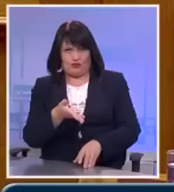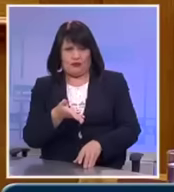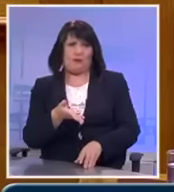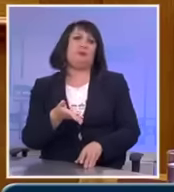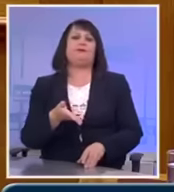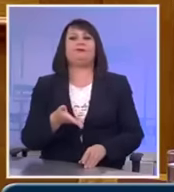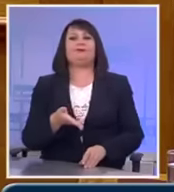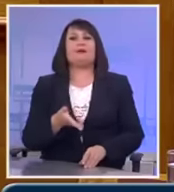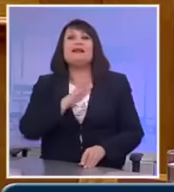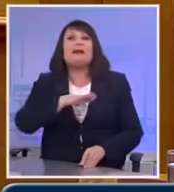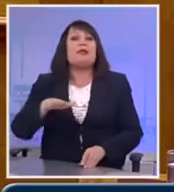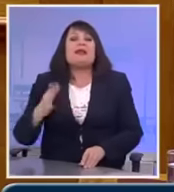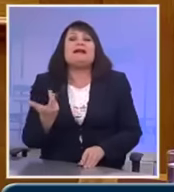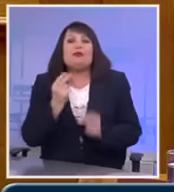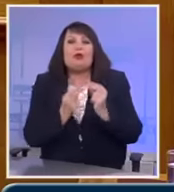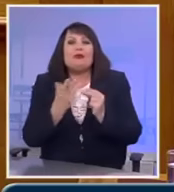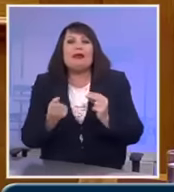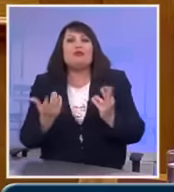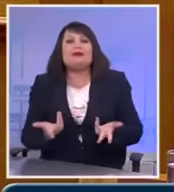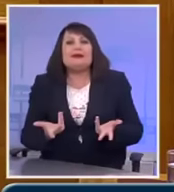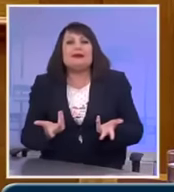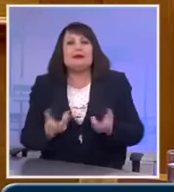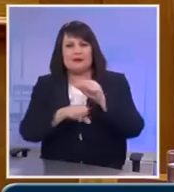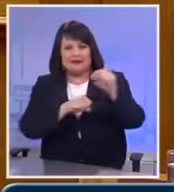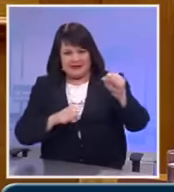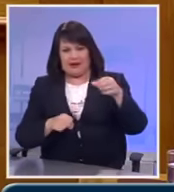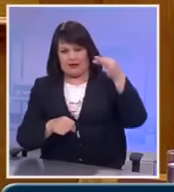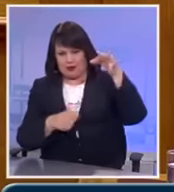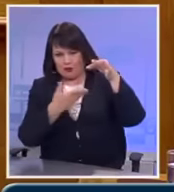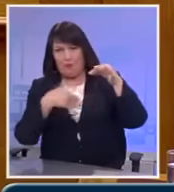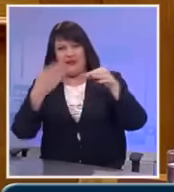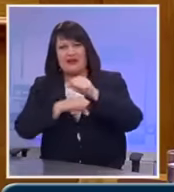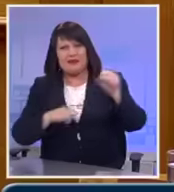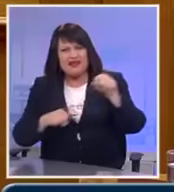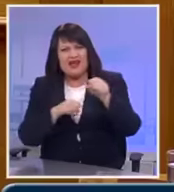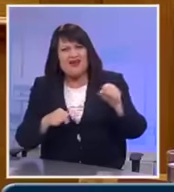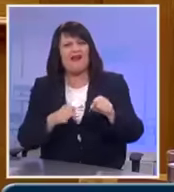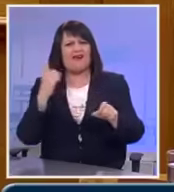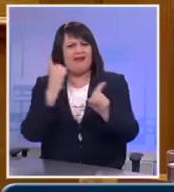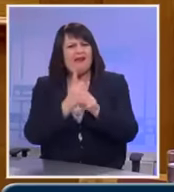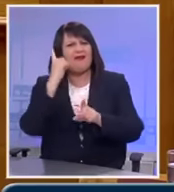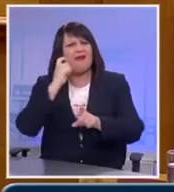πρόβλημα και όχι ότι τα παιδιά πάνε με το πτυχίο στο χέρι και με τα πτυχιακά υπερκατασκοπος